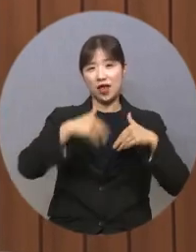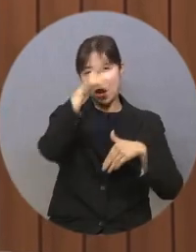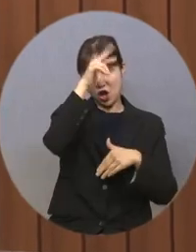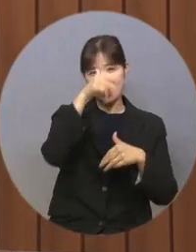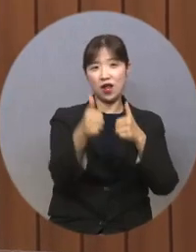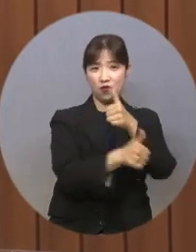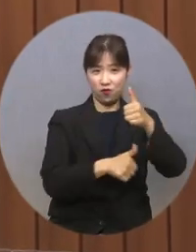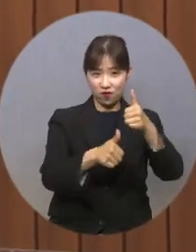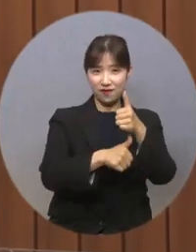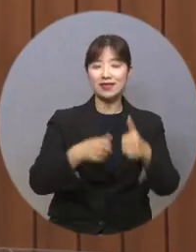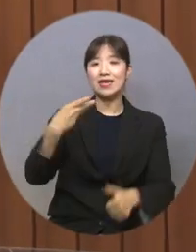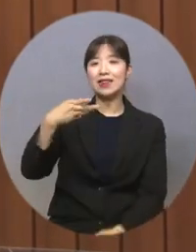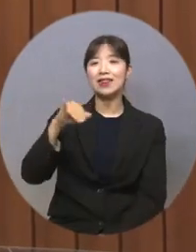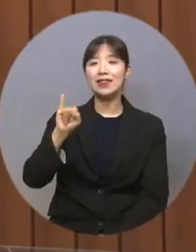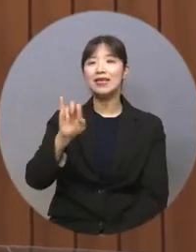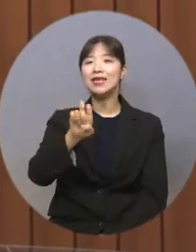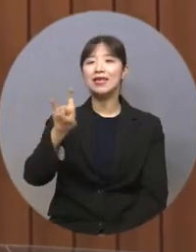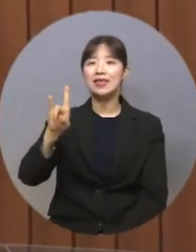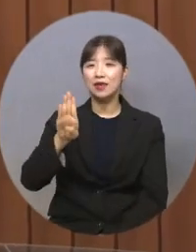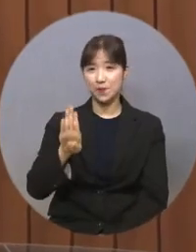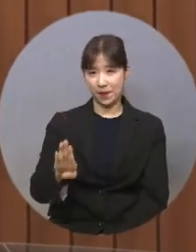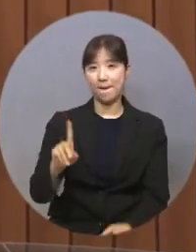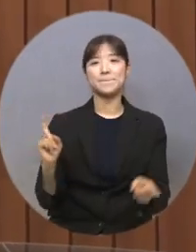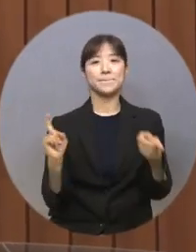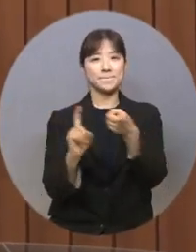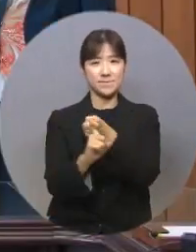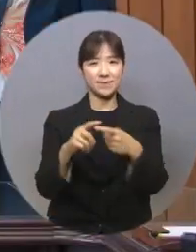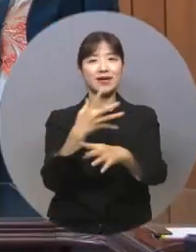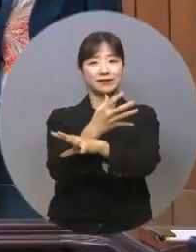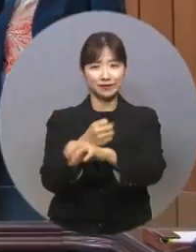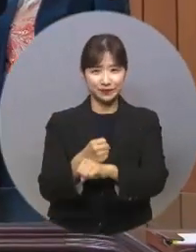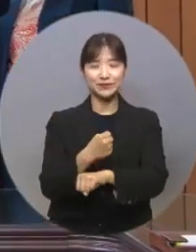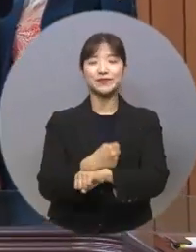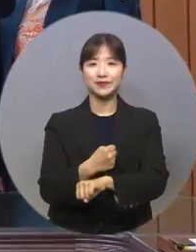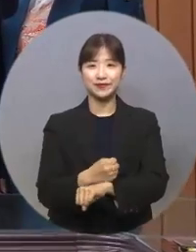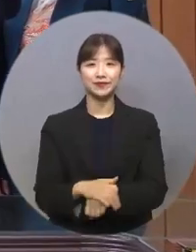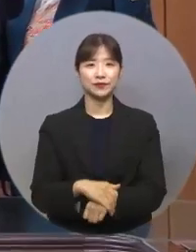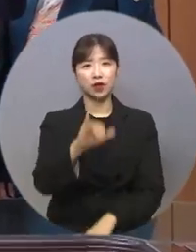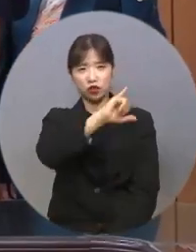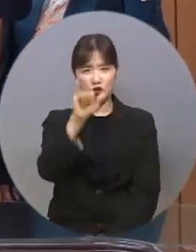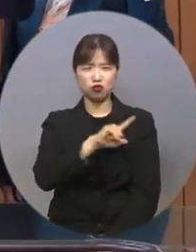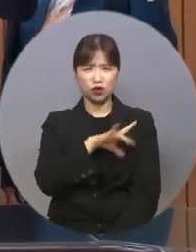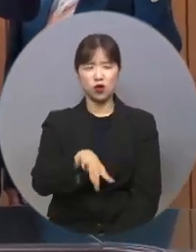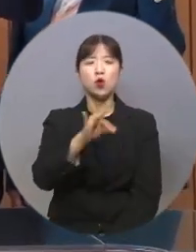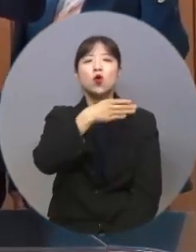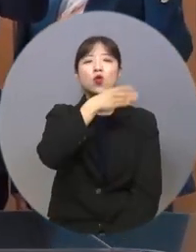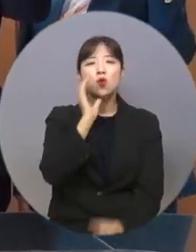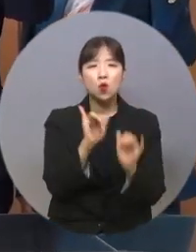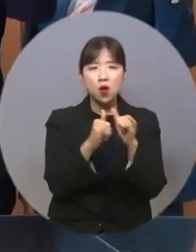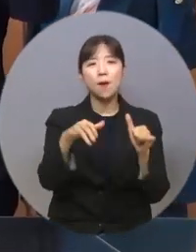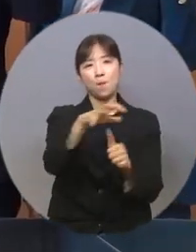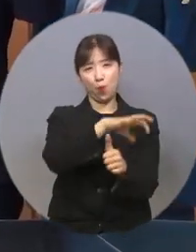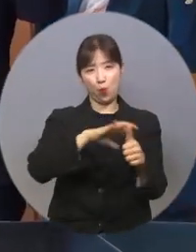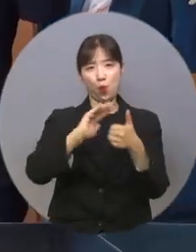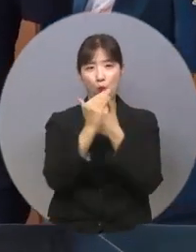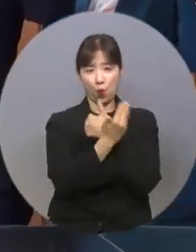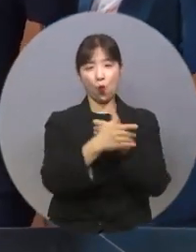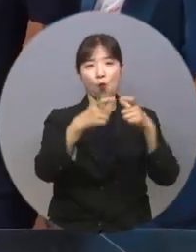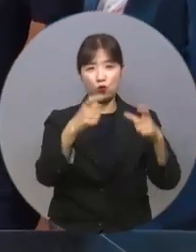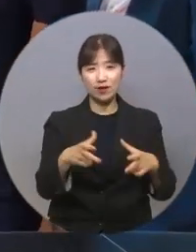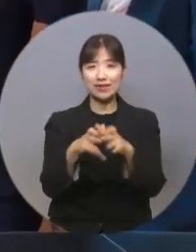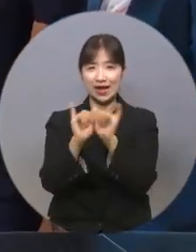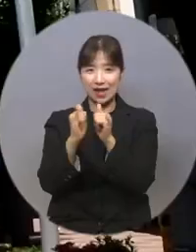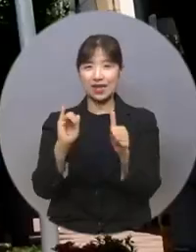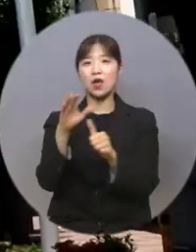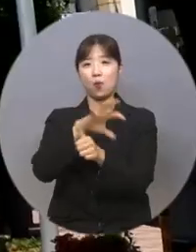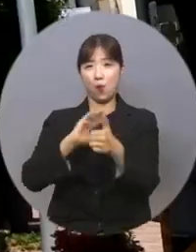업체인 팀의 모빌리티 와 업무협약을 체결했습니다 전국 최초로 노인 보호구역 꽈 장애인 보호구역